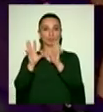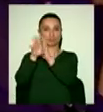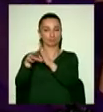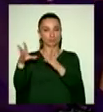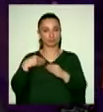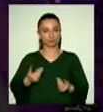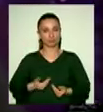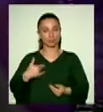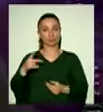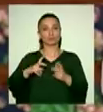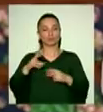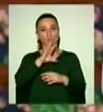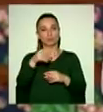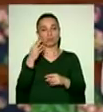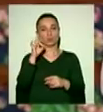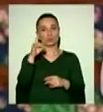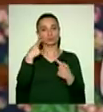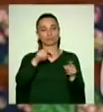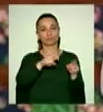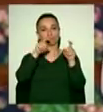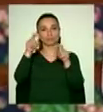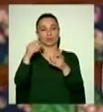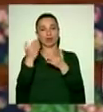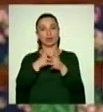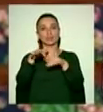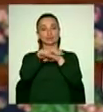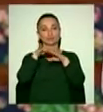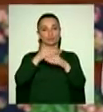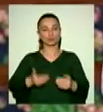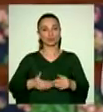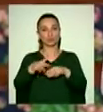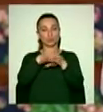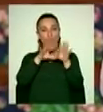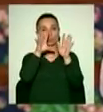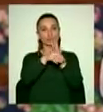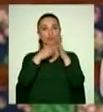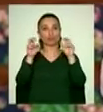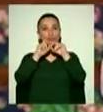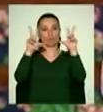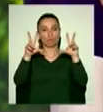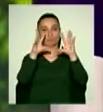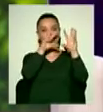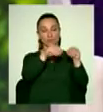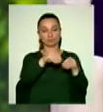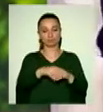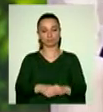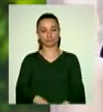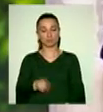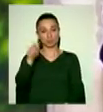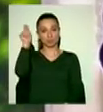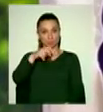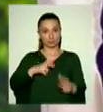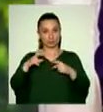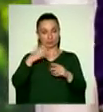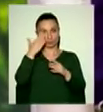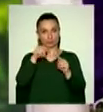საცხოვრებლად. ჩემი კურსელები კი მეორე კურსიდან გადავიდნენ ახალ საერთო საცხოვრებელში. დიდ დიღომში. თქვენ ჩამოხვედით